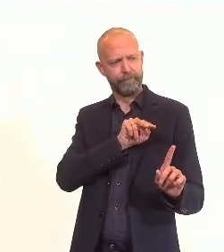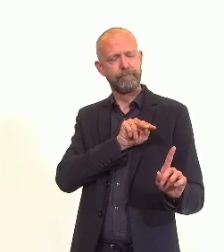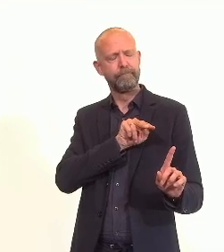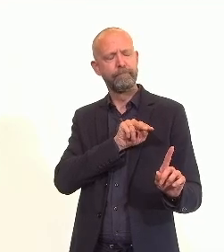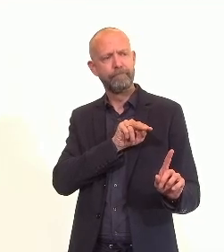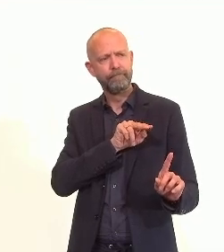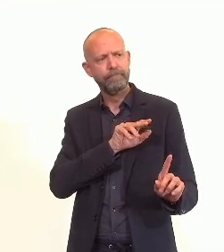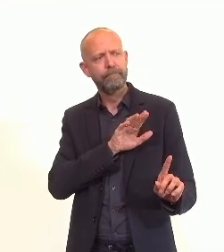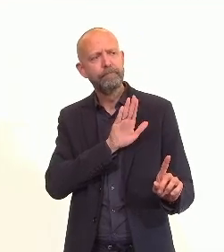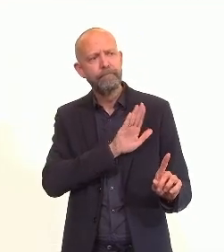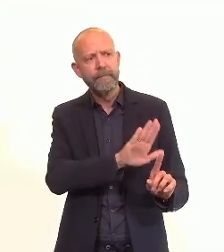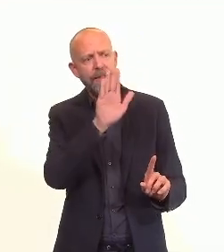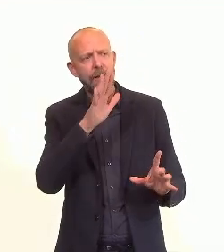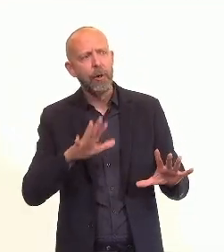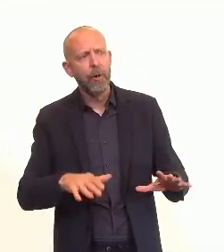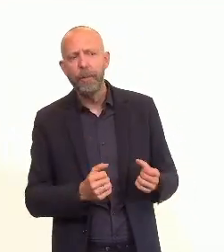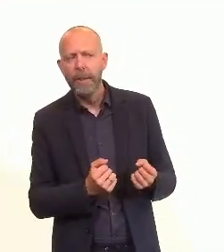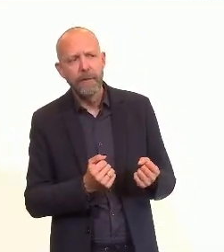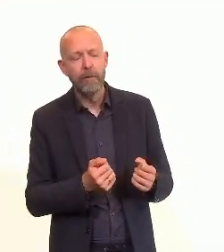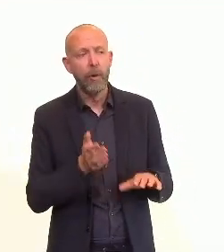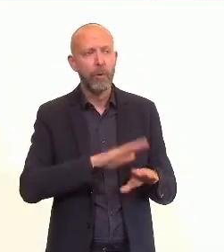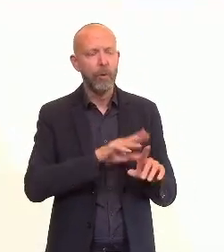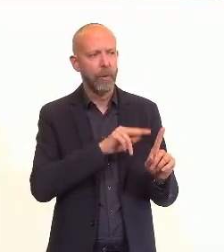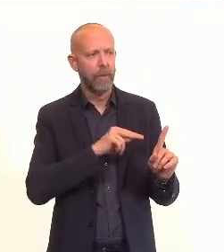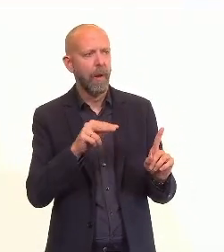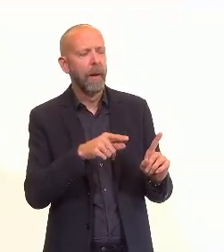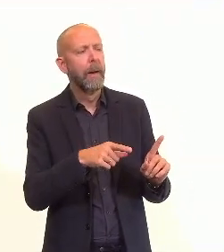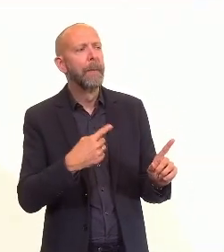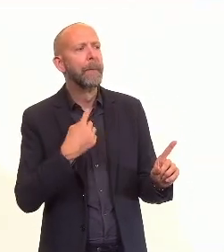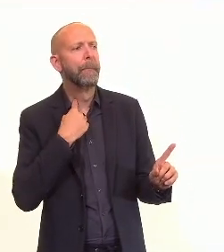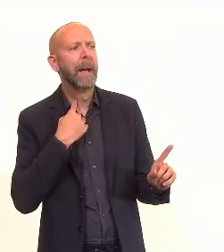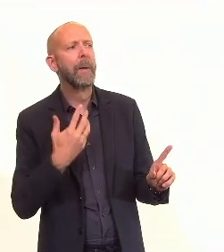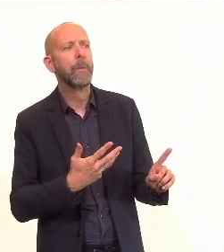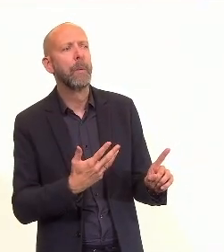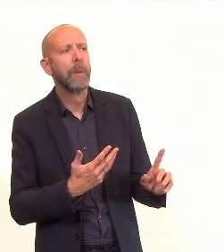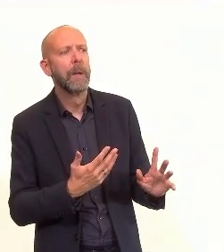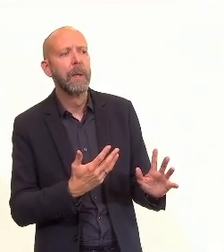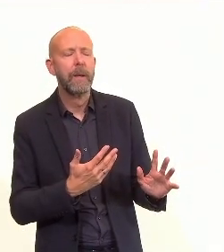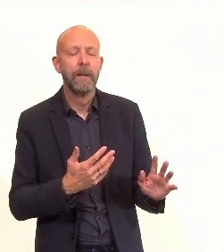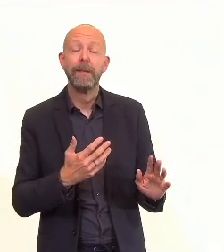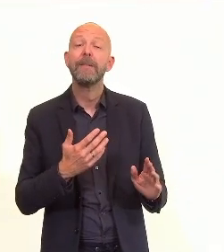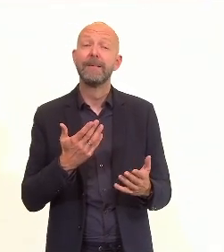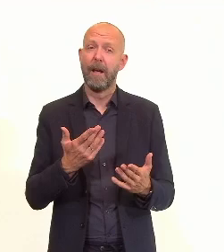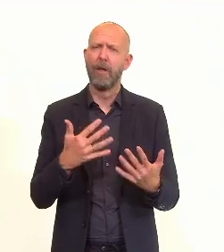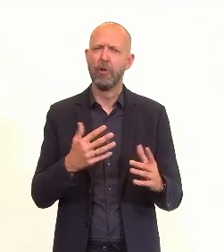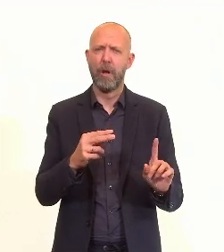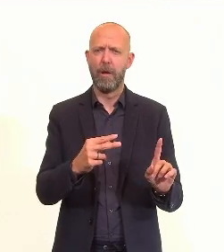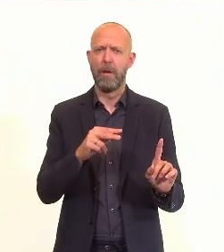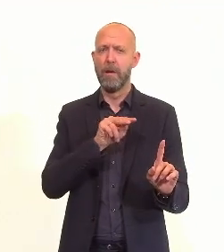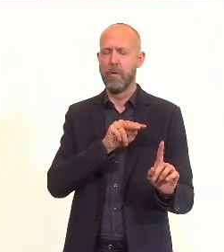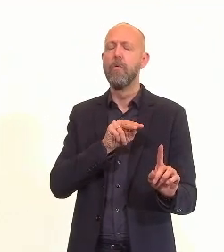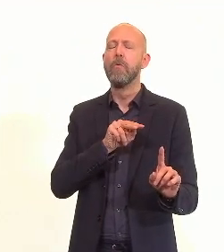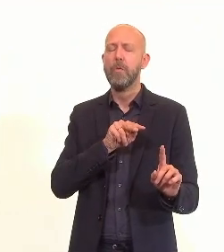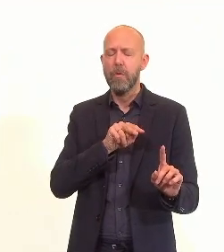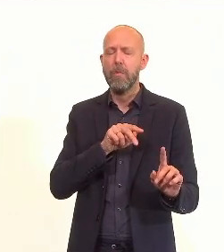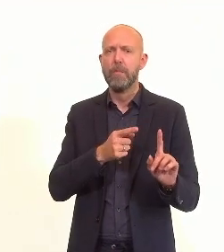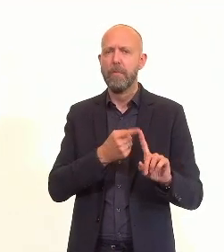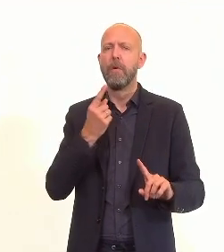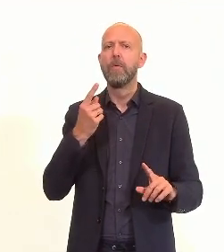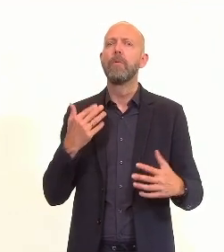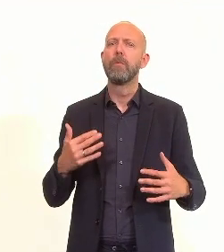comme compétences » plutôt que « mon Dieu, mais qu'est-ce qu'elles ont perdu ?» Voilà, et ça c'est déjà un changement de regard qui est